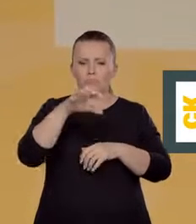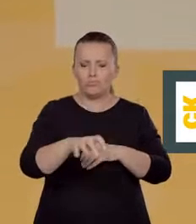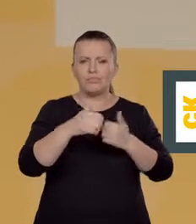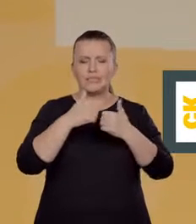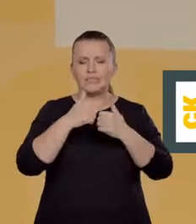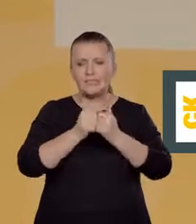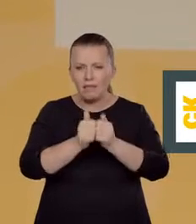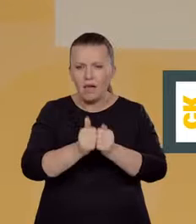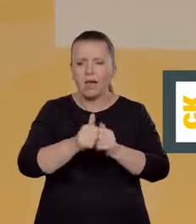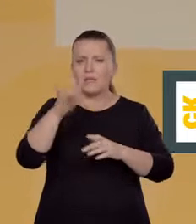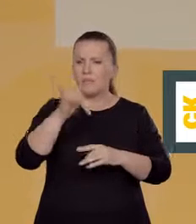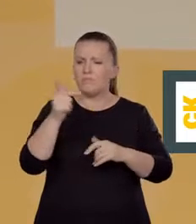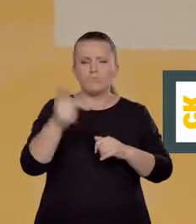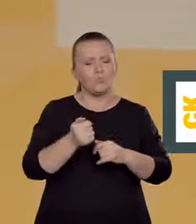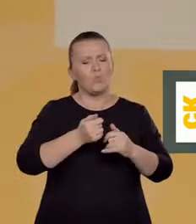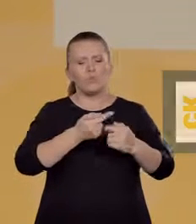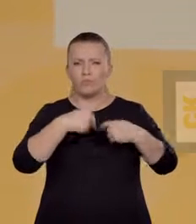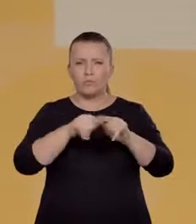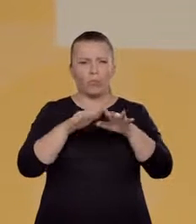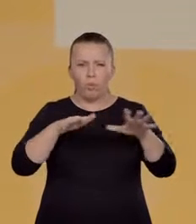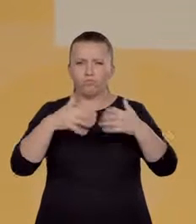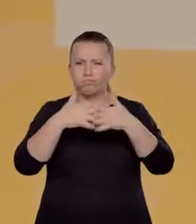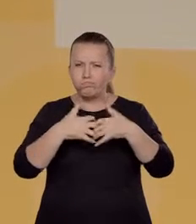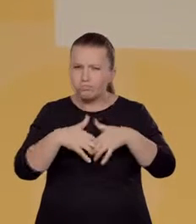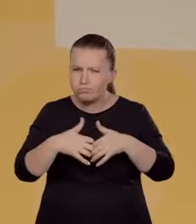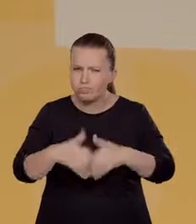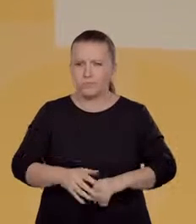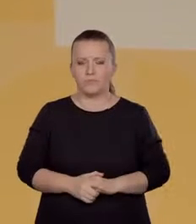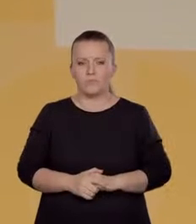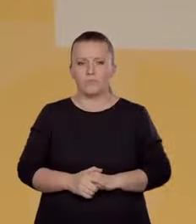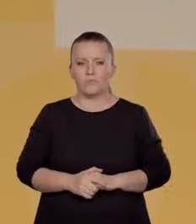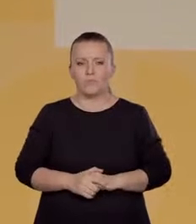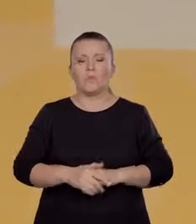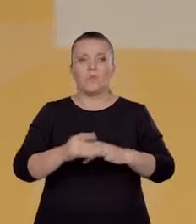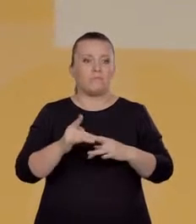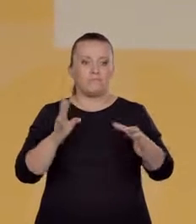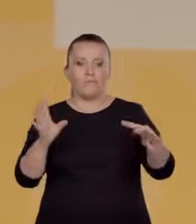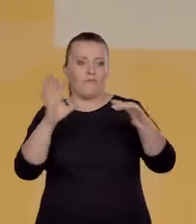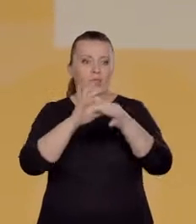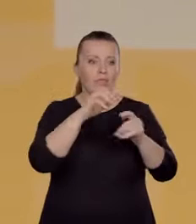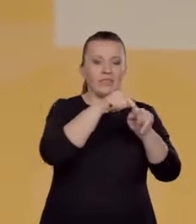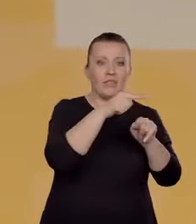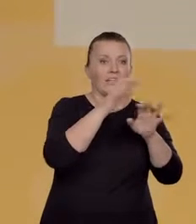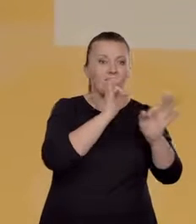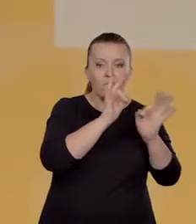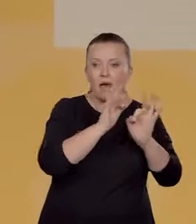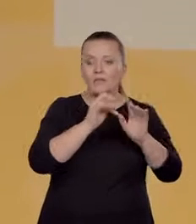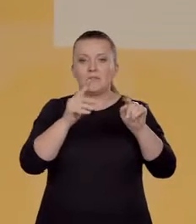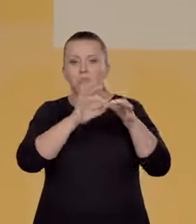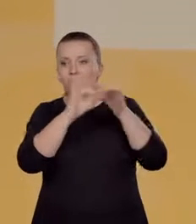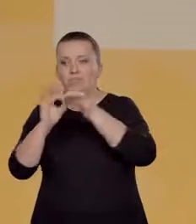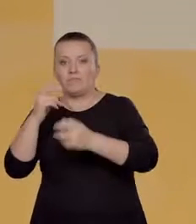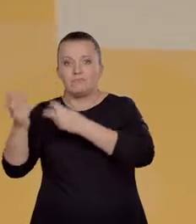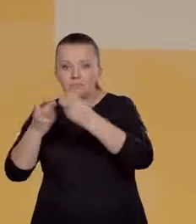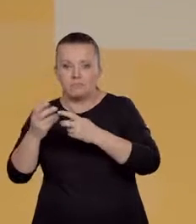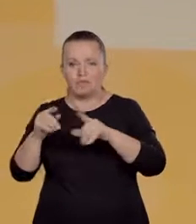których rozwiązanie wymaga wykonania wielu czynności złożonych, powiązania danych z szukanymi, odwołania się do wzorów chemicznych